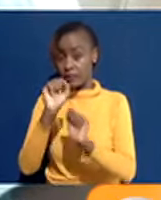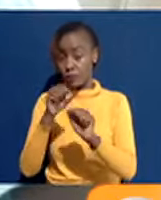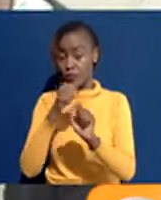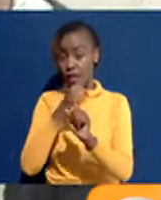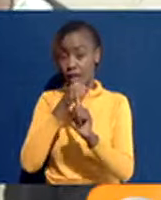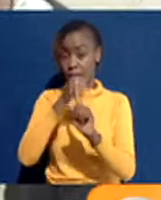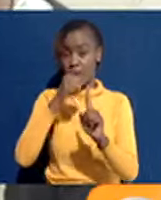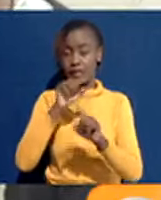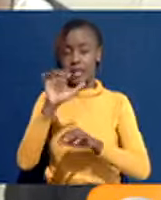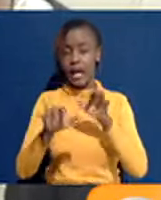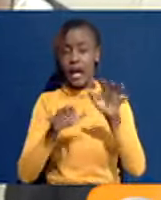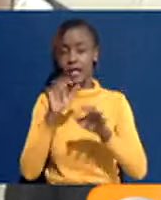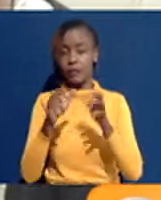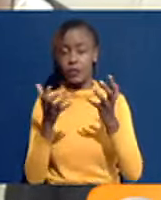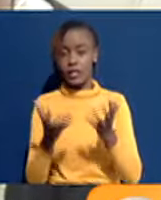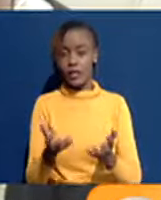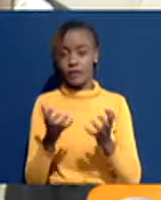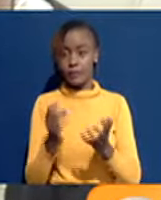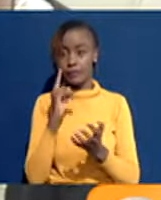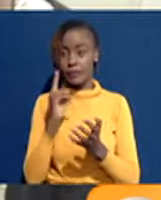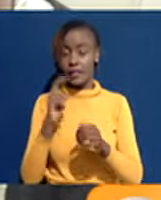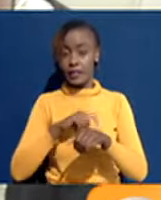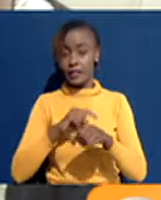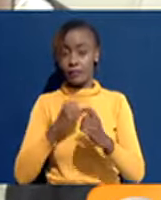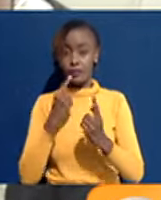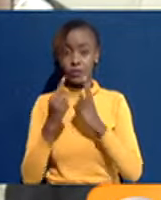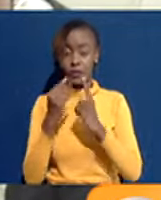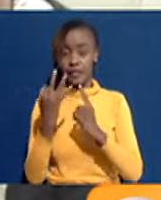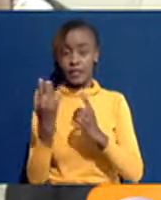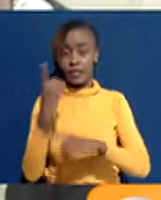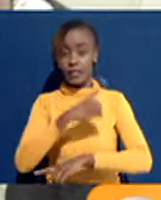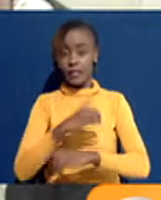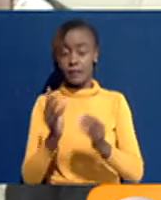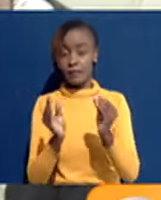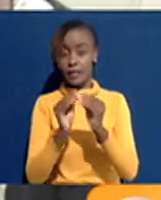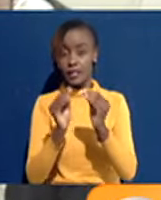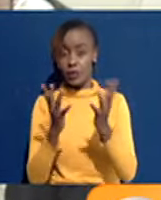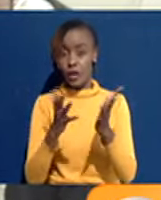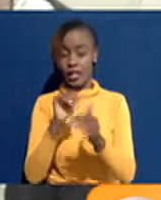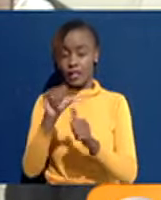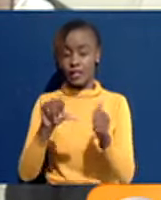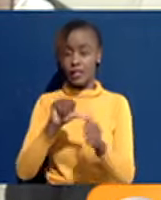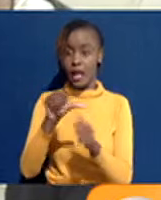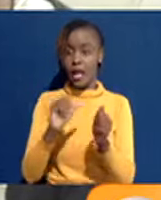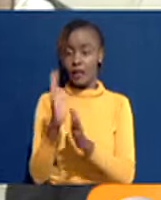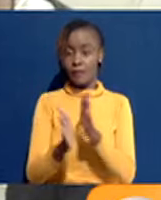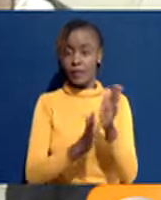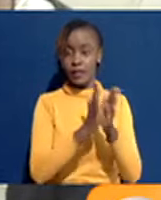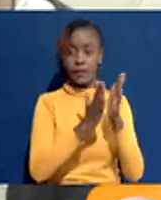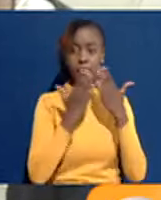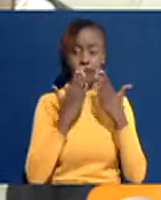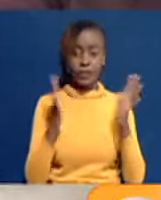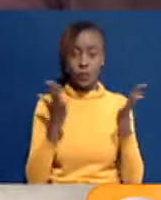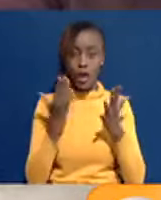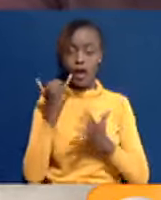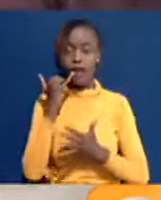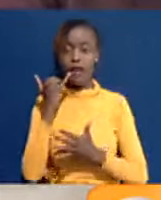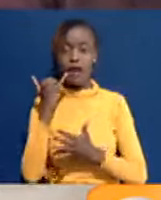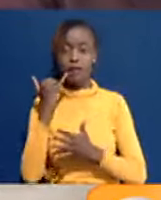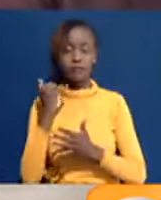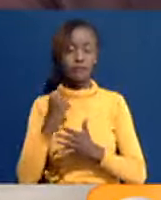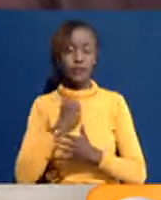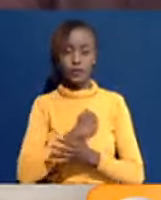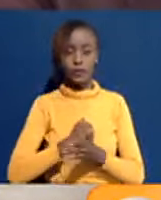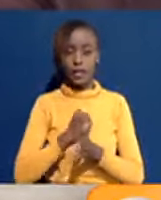sana wanyamapori. Naam, akizungumza wakati wa kongamano la siku tatu la sayansi lililoandaliwa na taasisi hiyo jijini Naivasha, mkurugenzi huyo